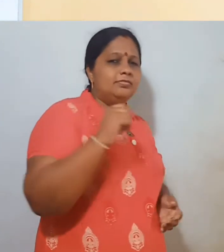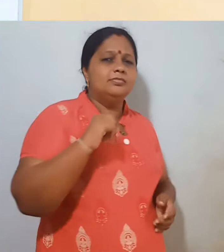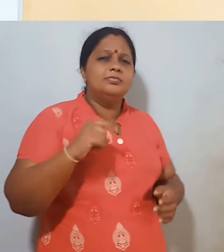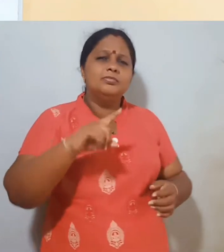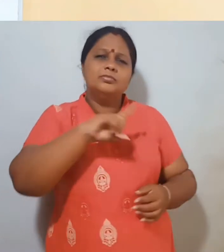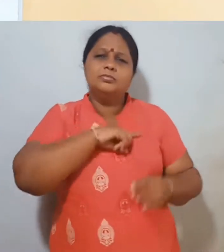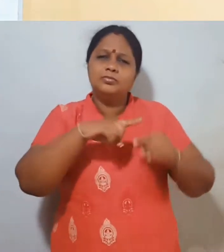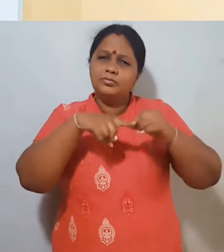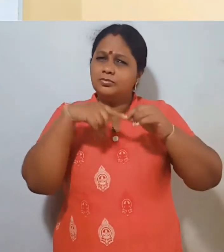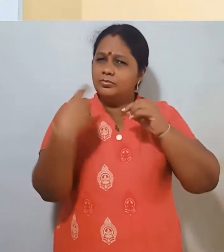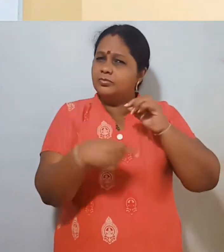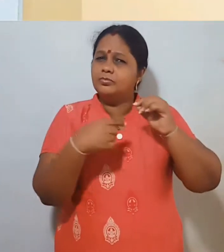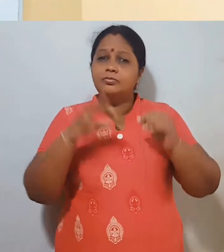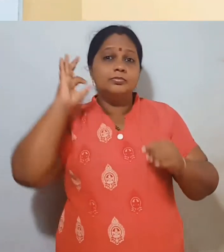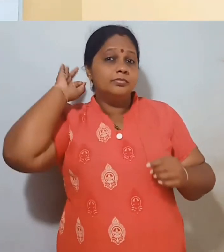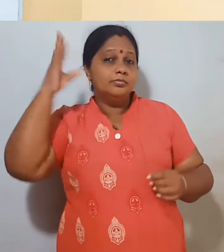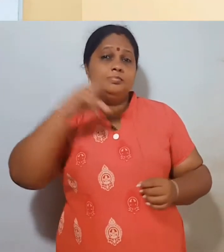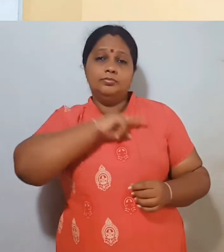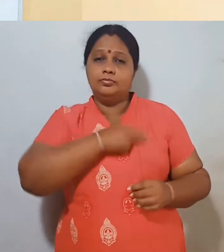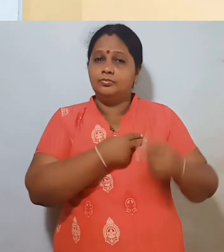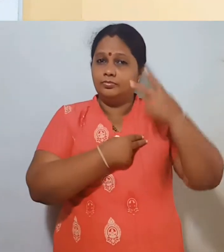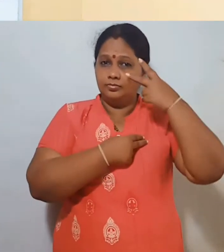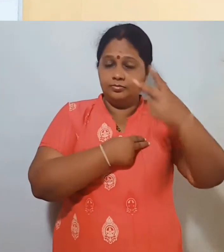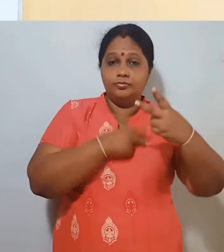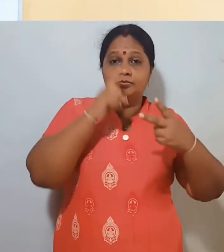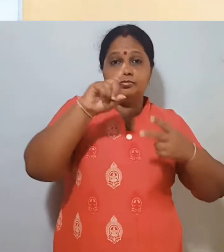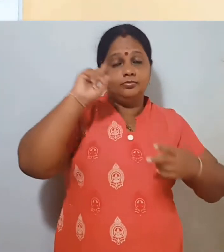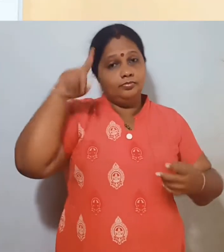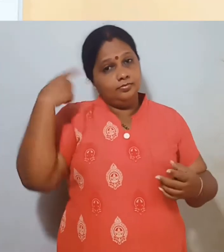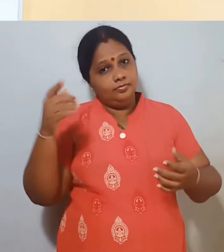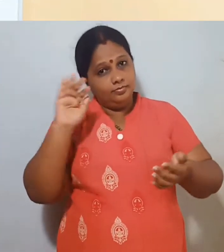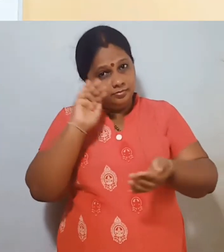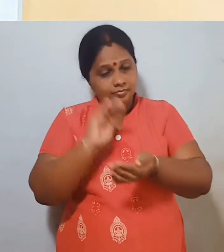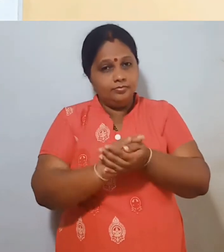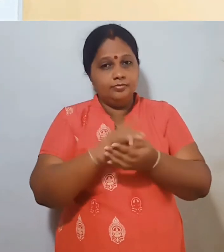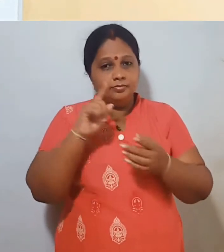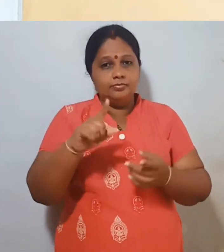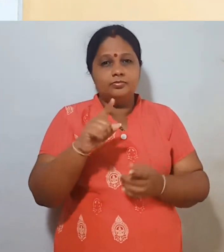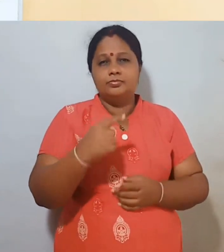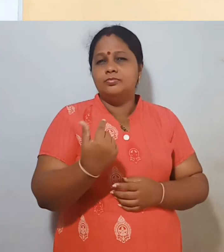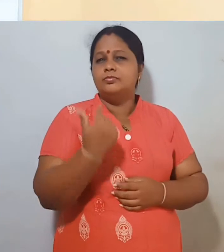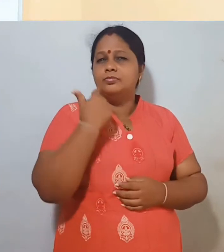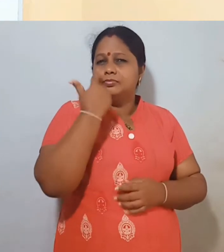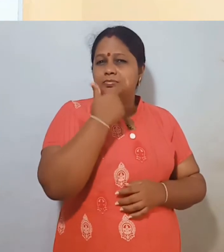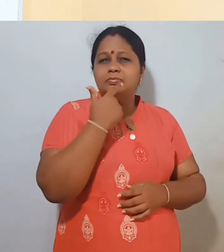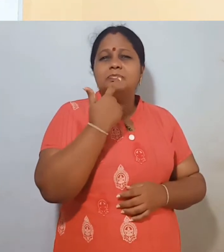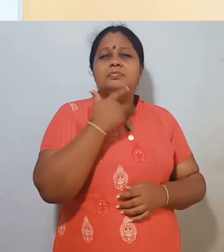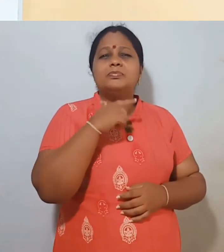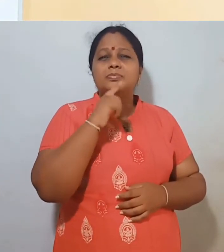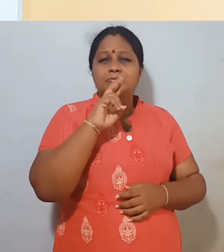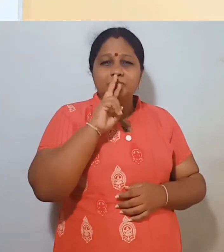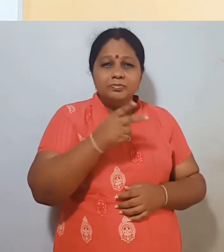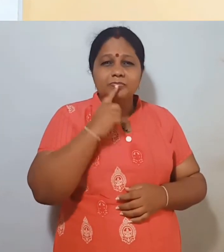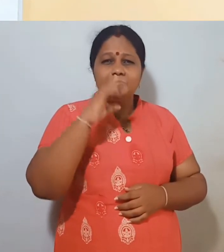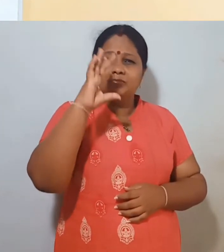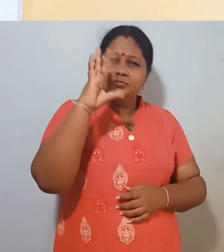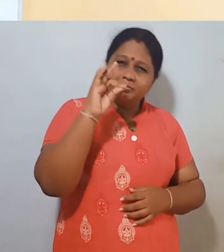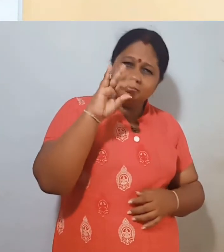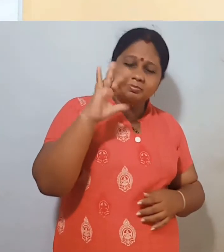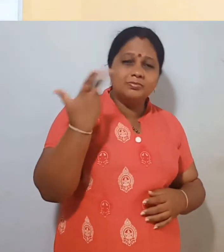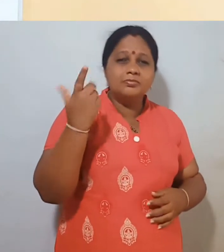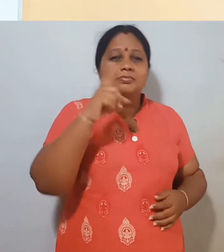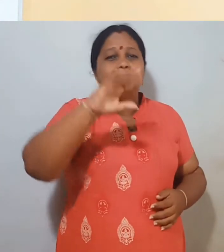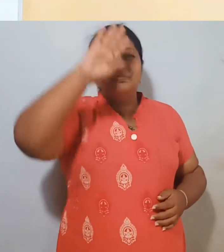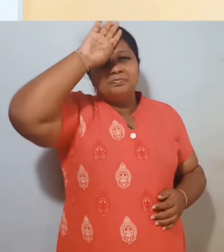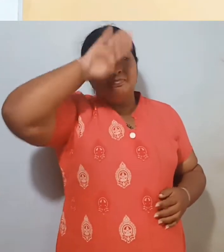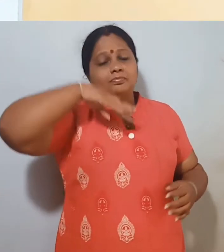அதுக்கு ரெண்டு பிரதான காரணங்கள் இருக்கு. ஒன்று, மயக்க நிலையில் இருக்கக்குள்ள அவர வாய்க்குள்ள ஒரு எச்சில்களா இருக்கலாம், அல்லது அவர் ஏதோ ஒரு வருத்தத்தாலே